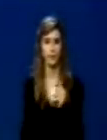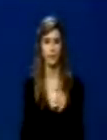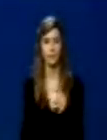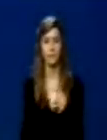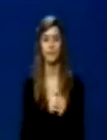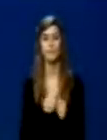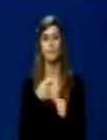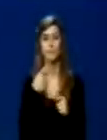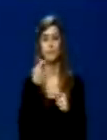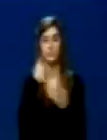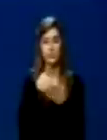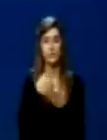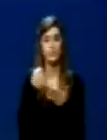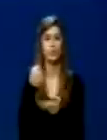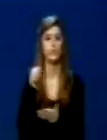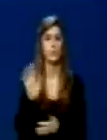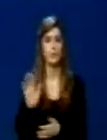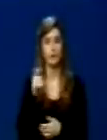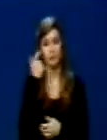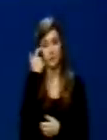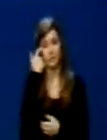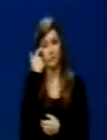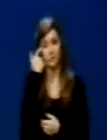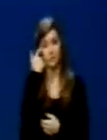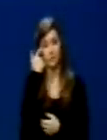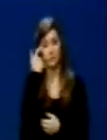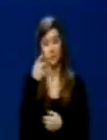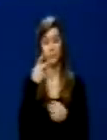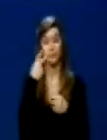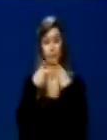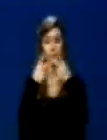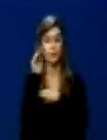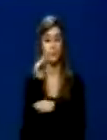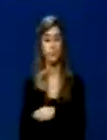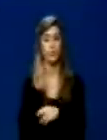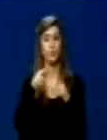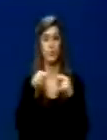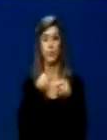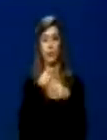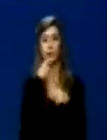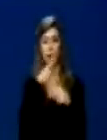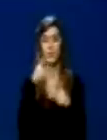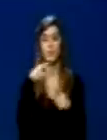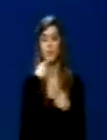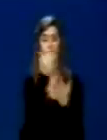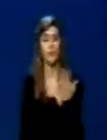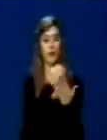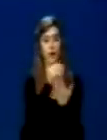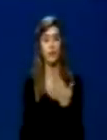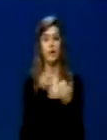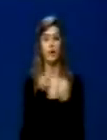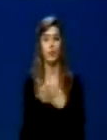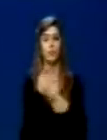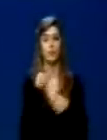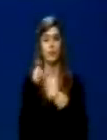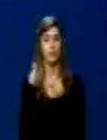të Kosovës edhe vetë buxhetin e vet. Në raport të auditorit thua se shpërndarën 20% të listat punëtorë në disa rase nuk ishte bërë në harmoni